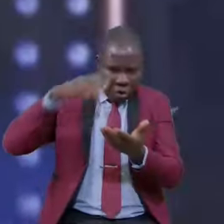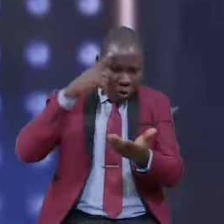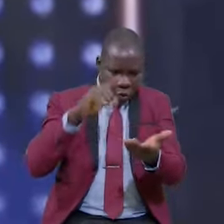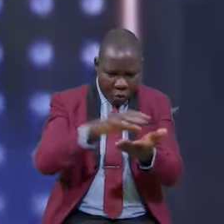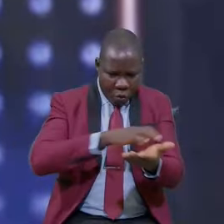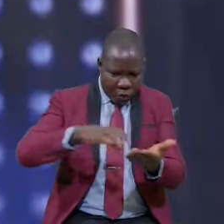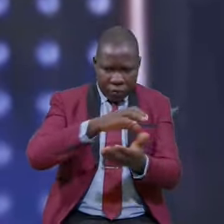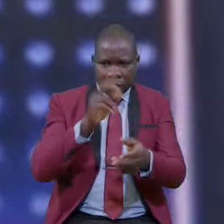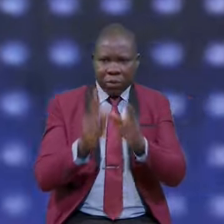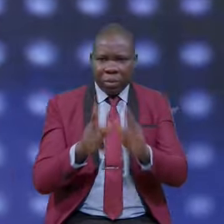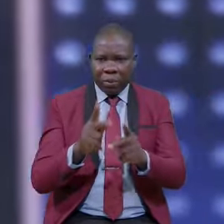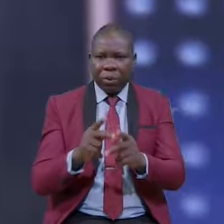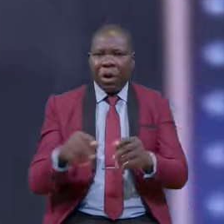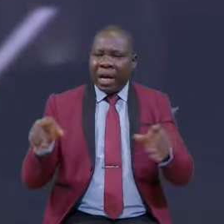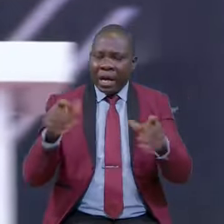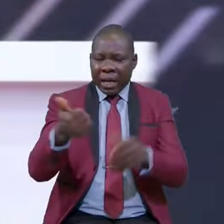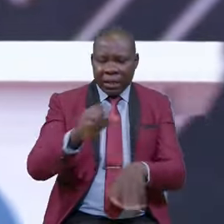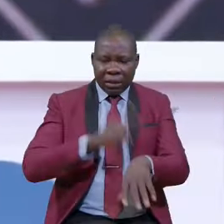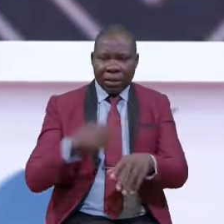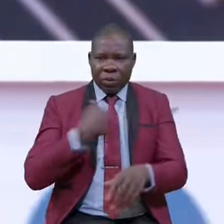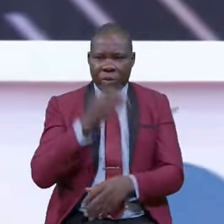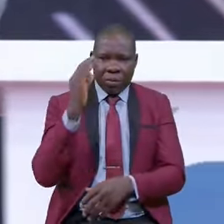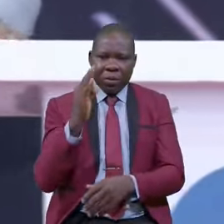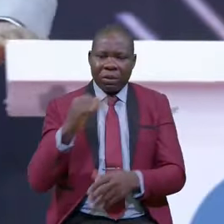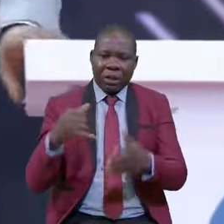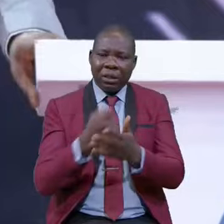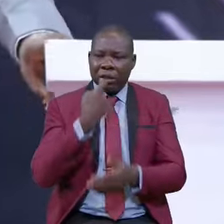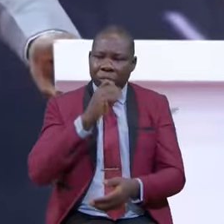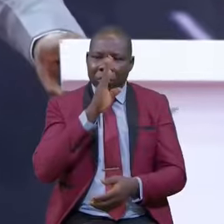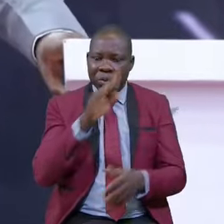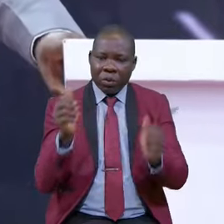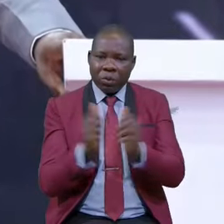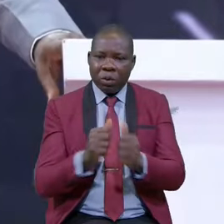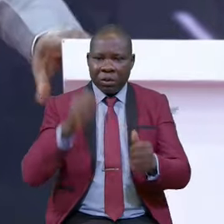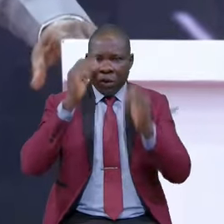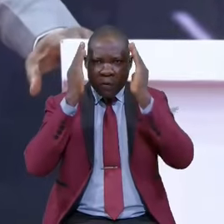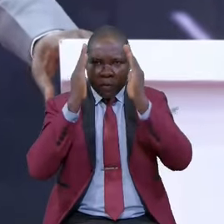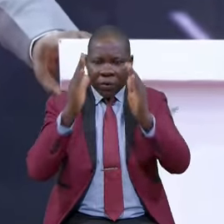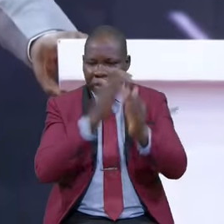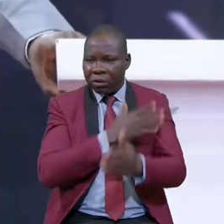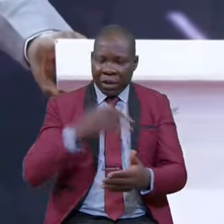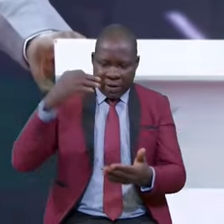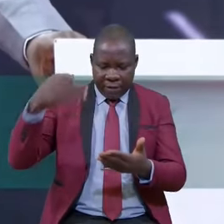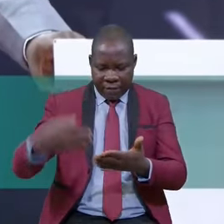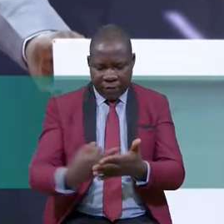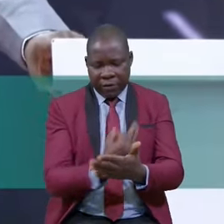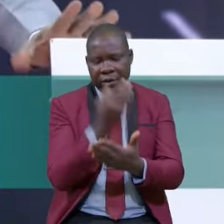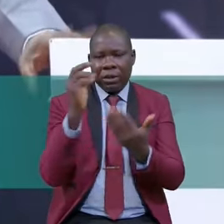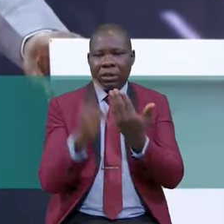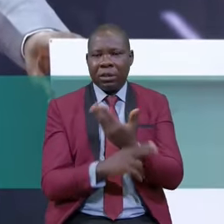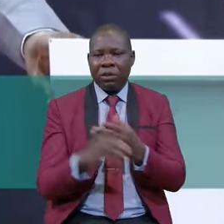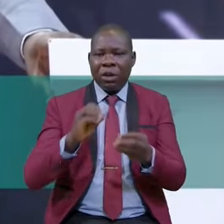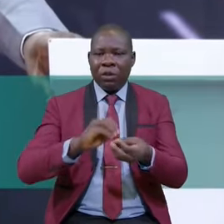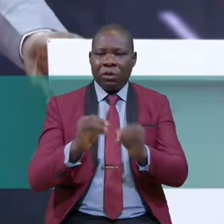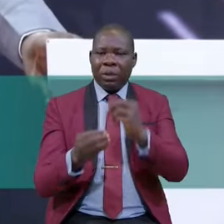servir avec concentration et fraîcheur. Troisièmement, nous devons prêcher avec fermeté et finalité. As